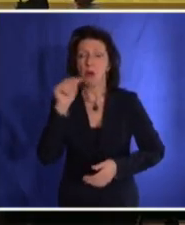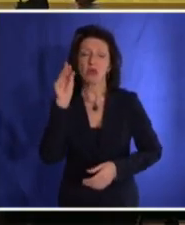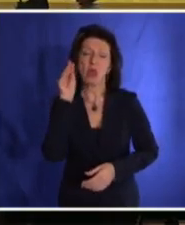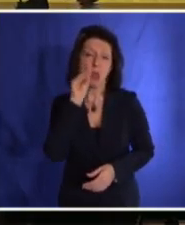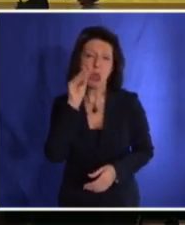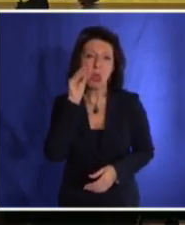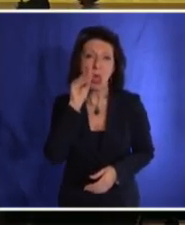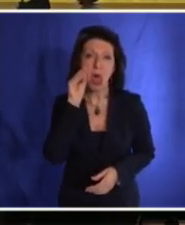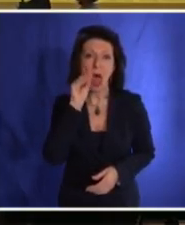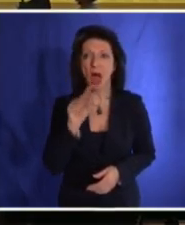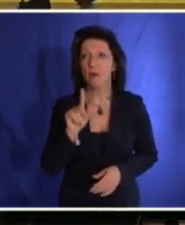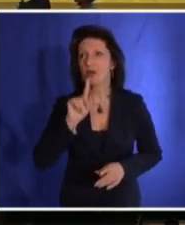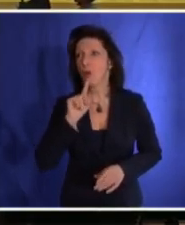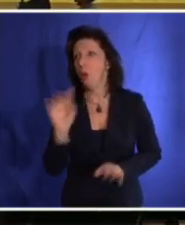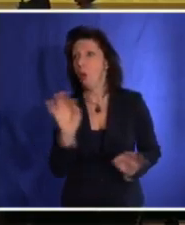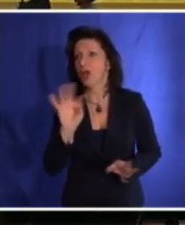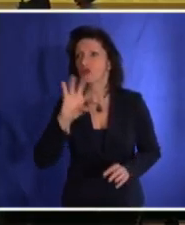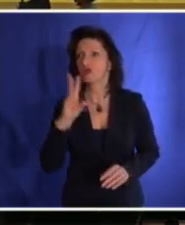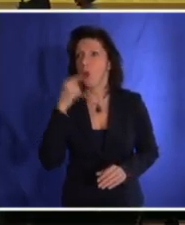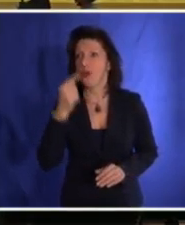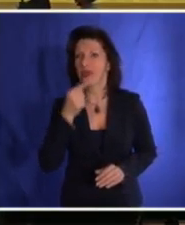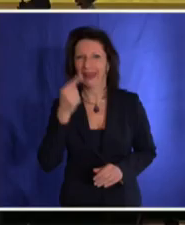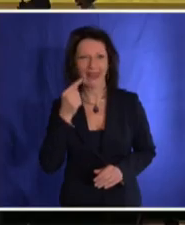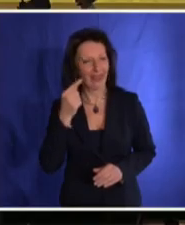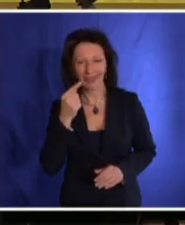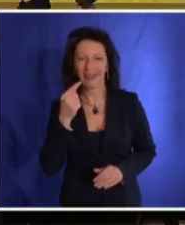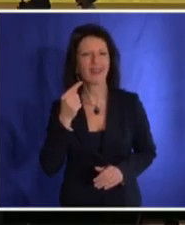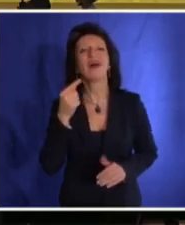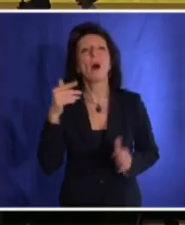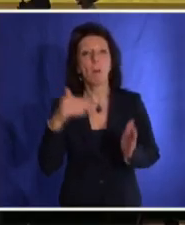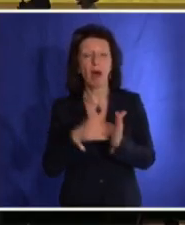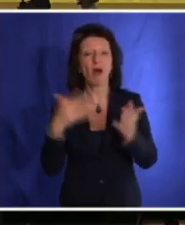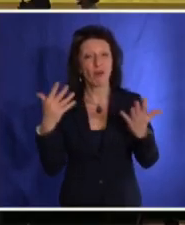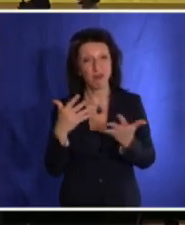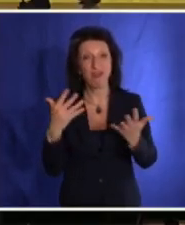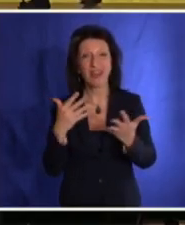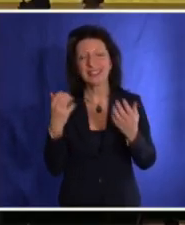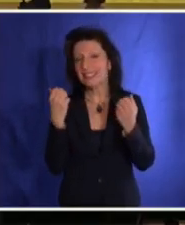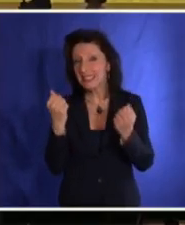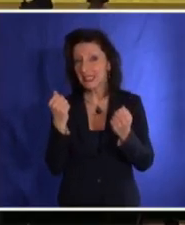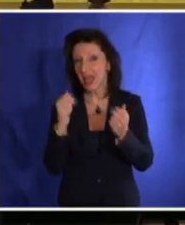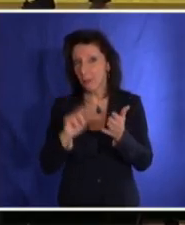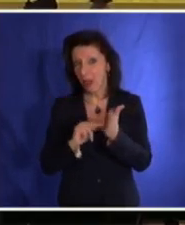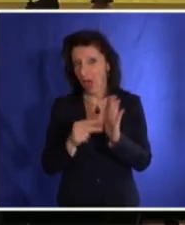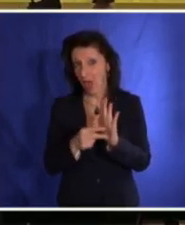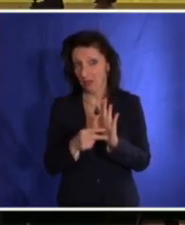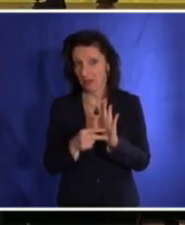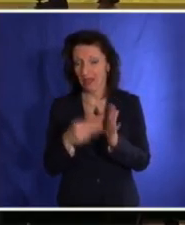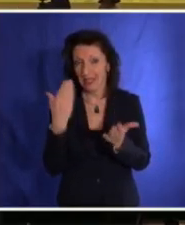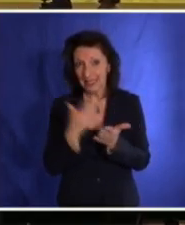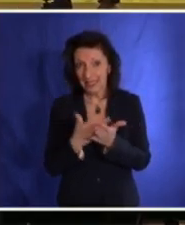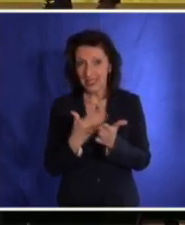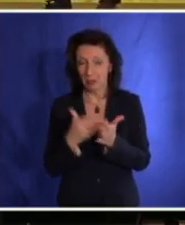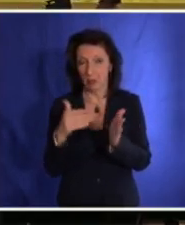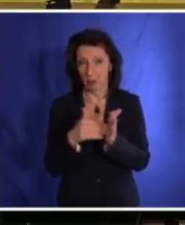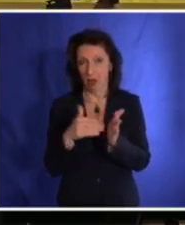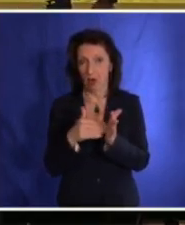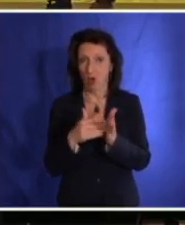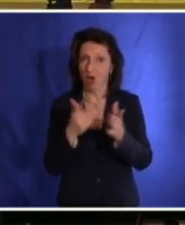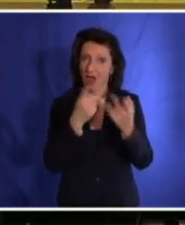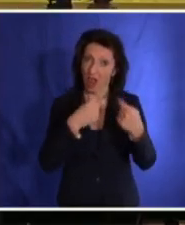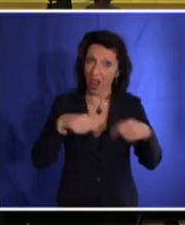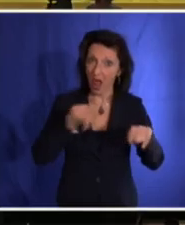was wir brauchen, ist Planungssicherheit. Und daher bedarf es auch in Zukunft dieser starken Partnerschaft zwischen dem Land